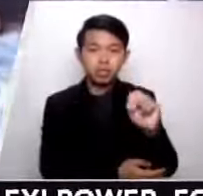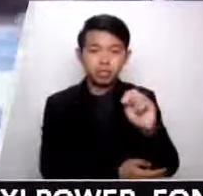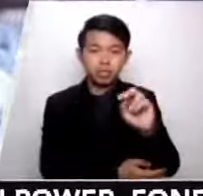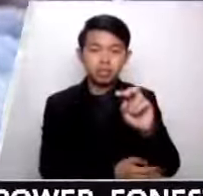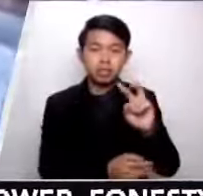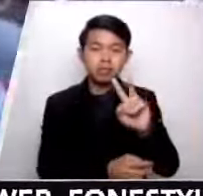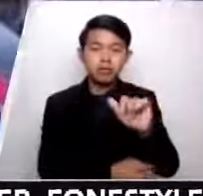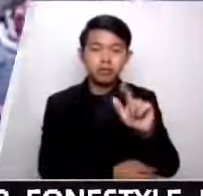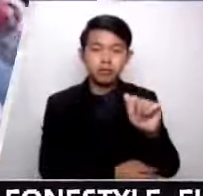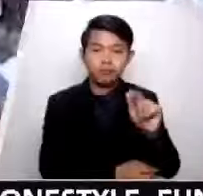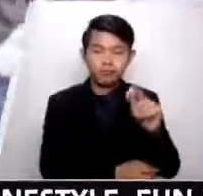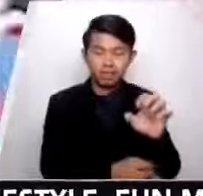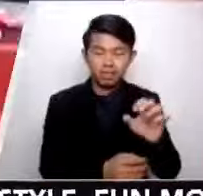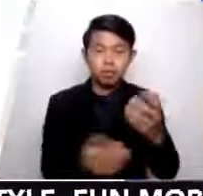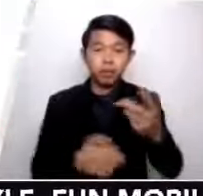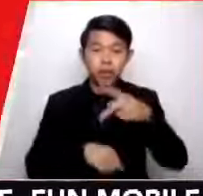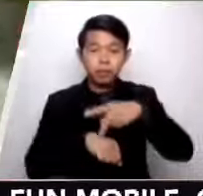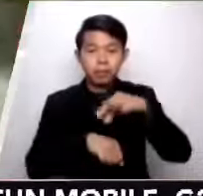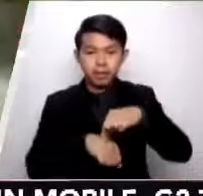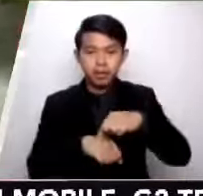na inaalam pa ang sanhi.